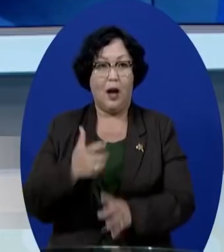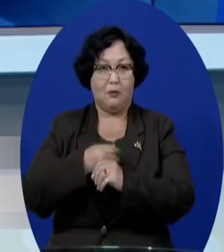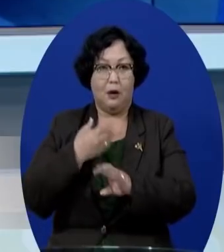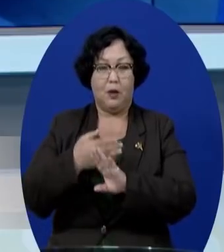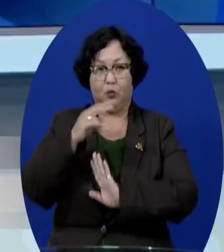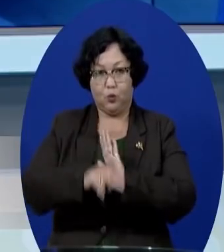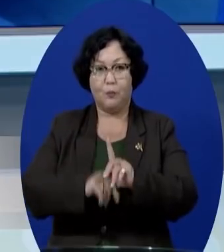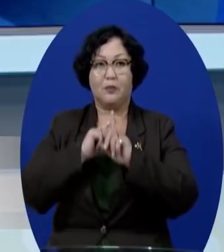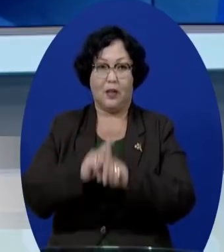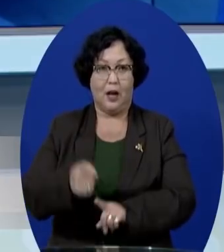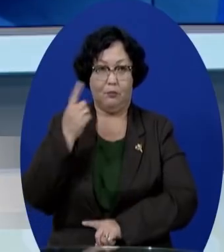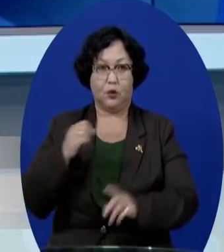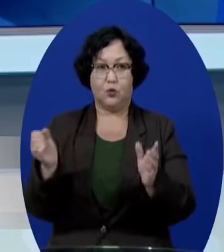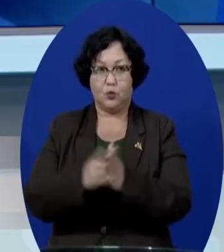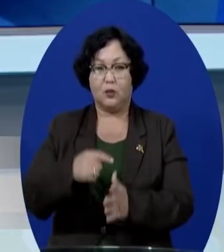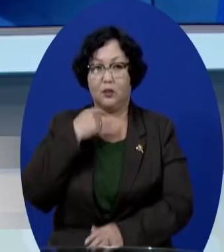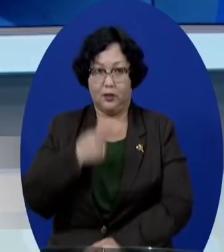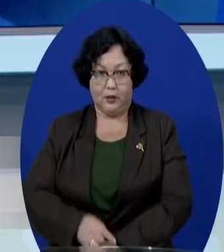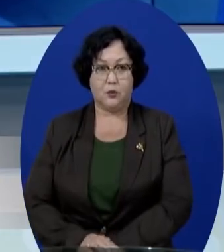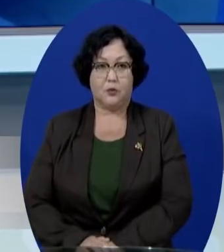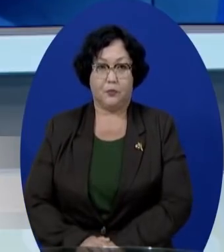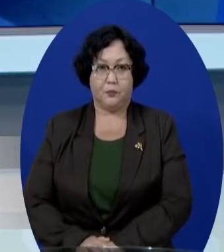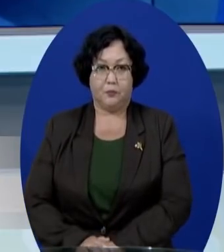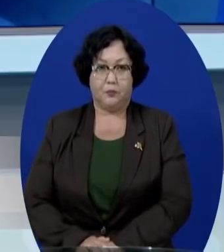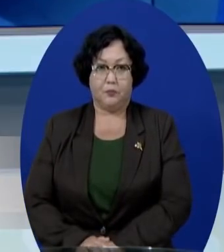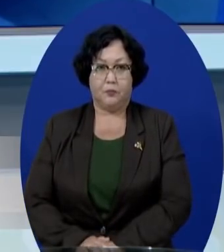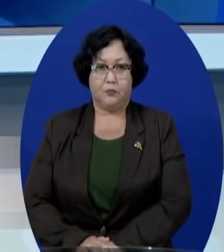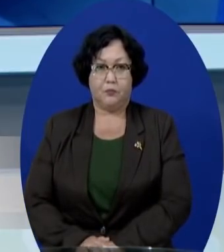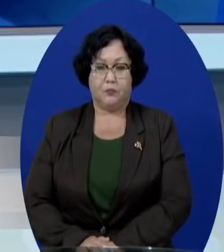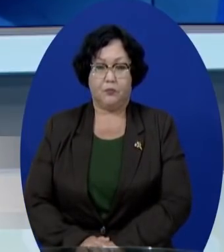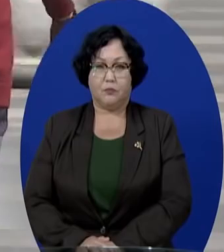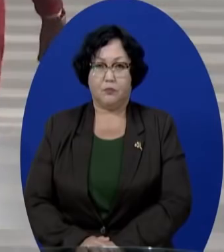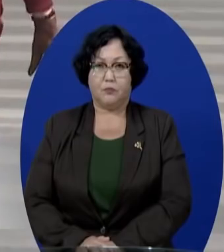дэглэмийг баримтлах нь хамгийн чухал гэдгийг бас сануулж байна.